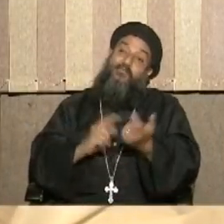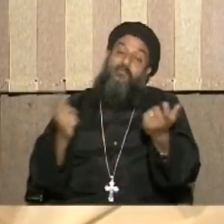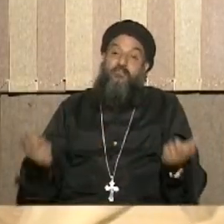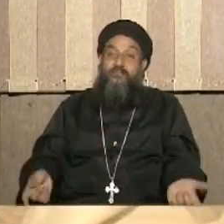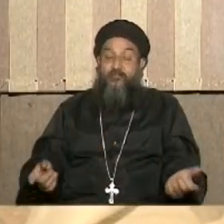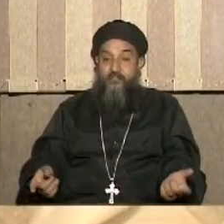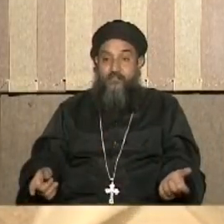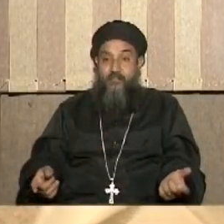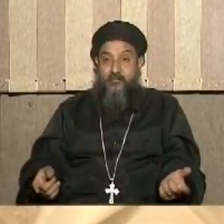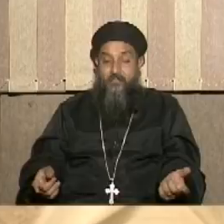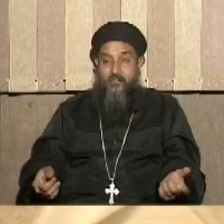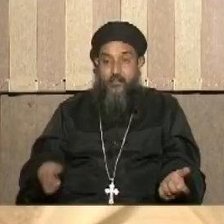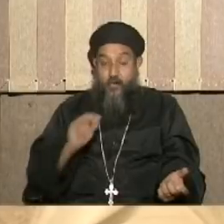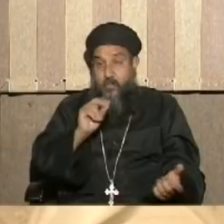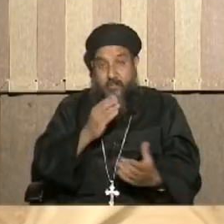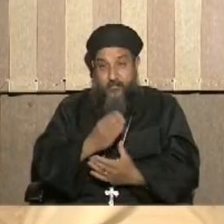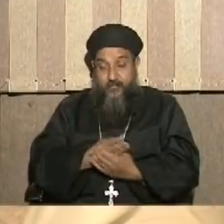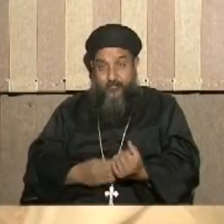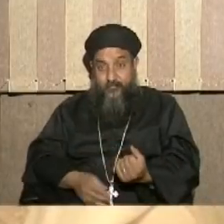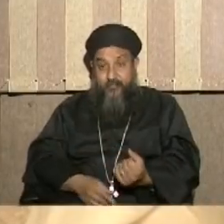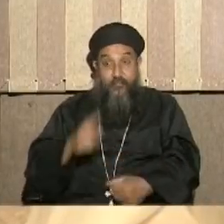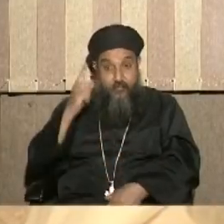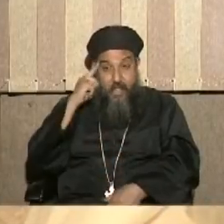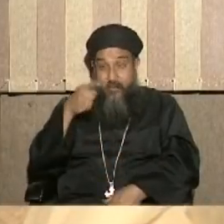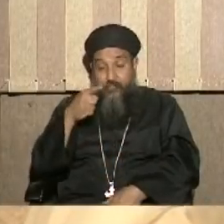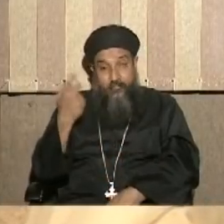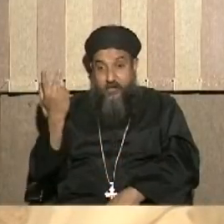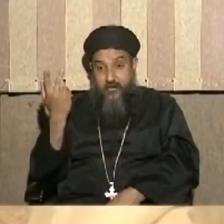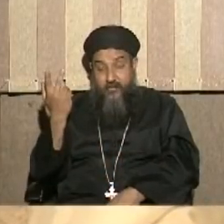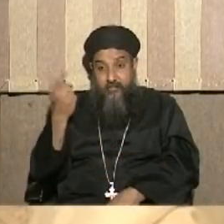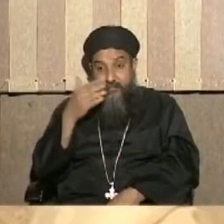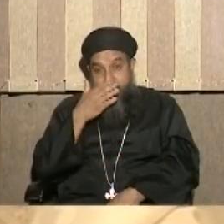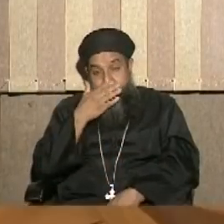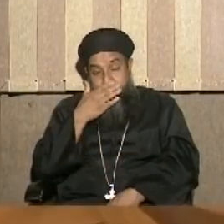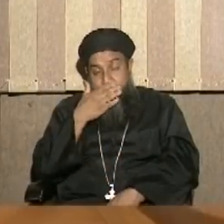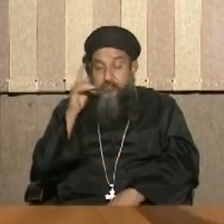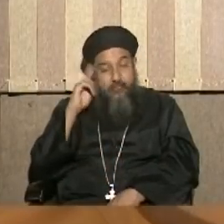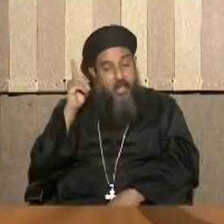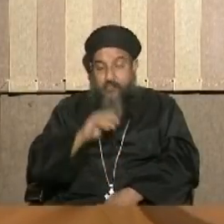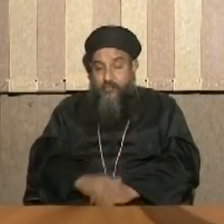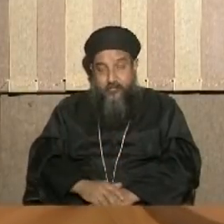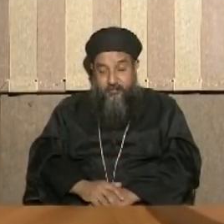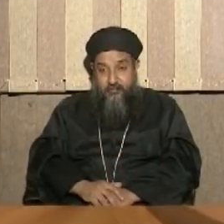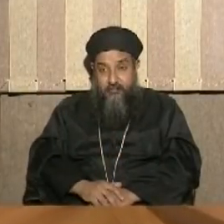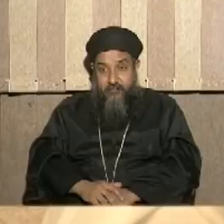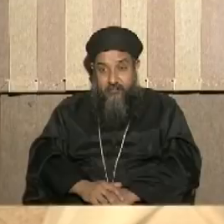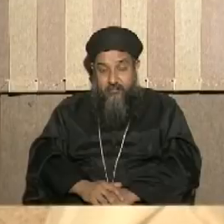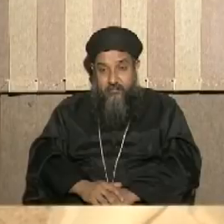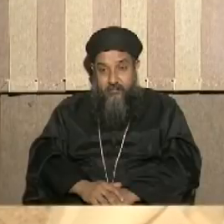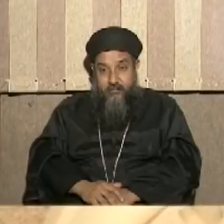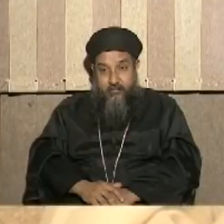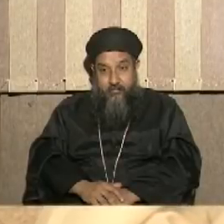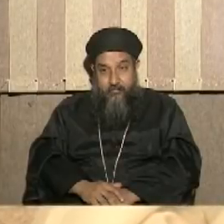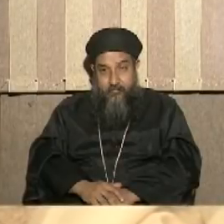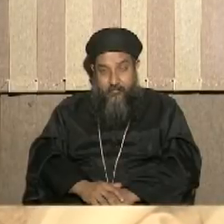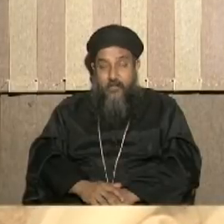لكن قول لي يا ابني، انت عارف هما فين دلوقتي؟ لا يا ابي معرفش.